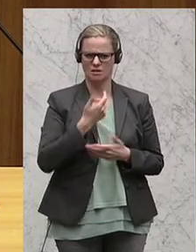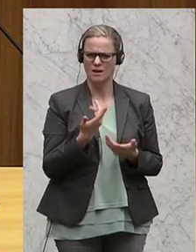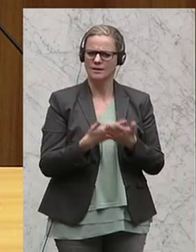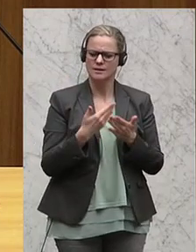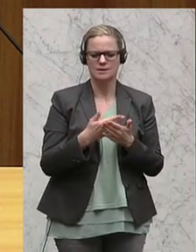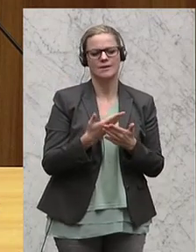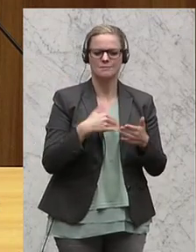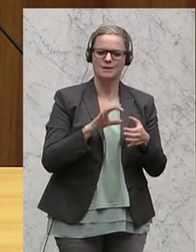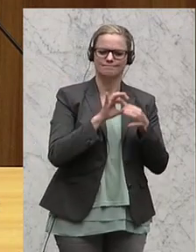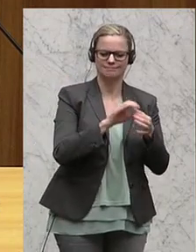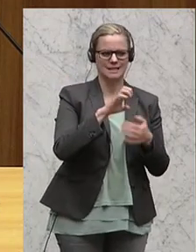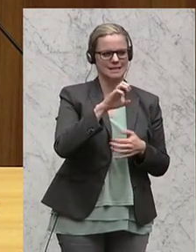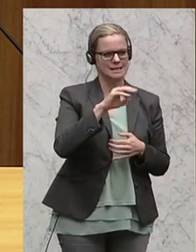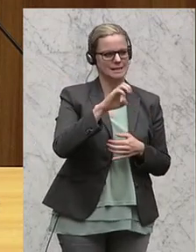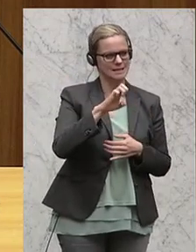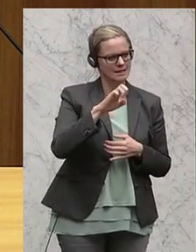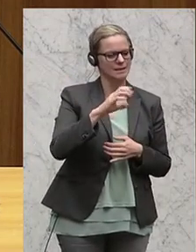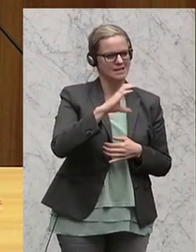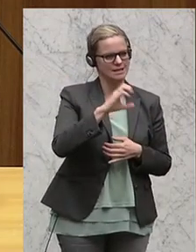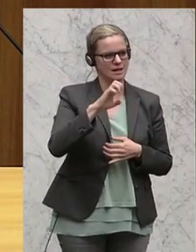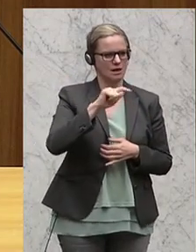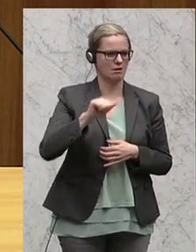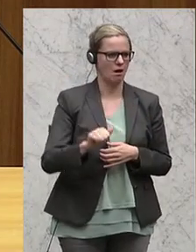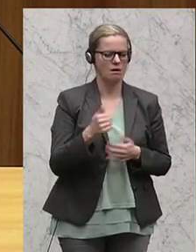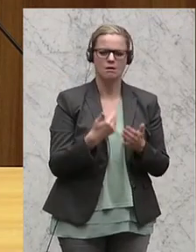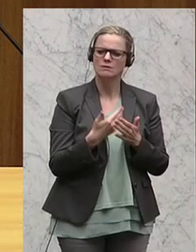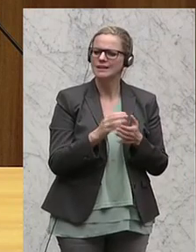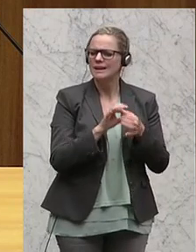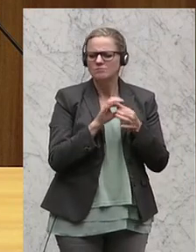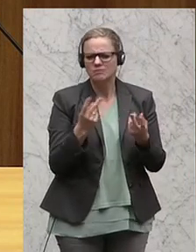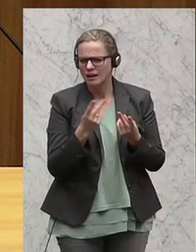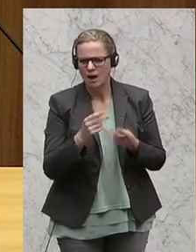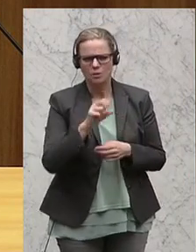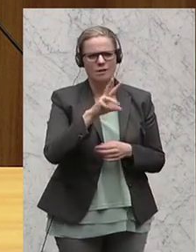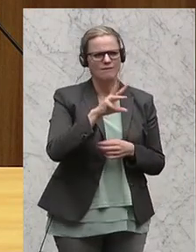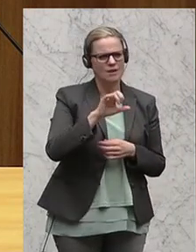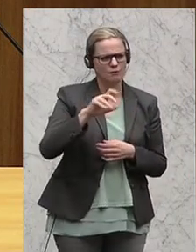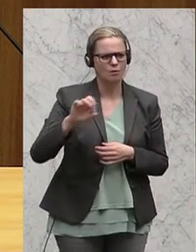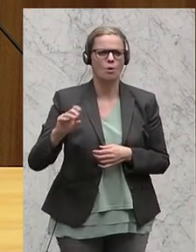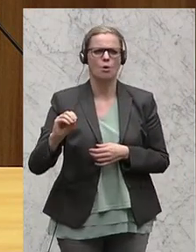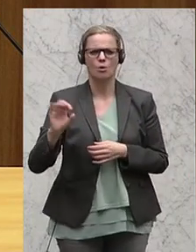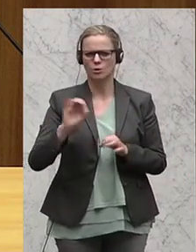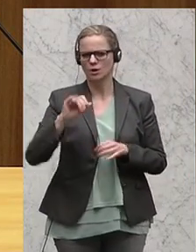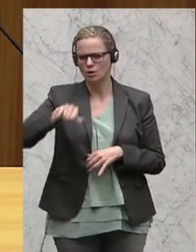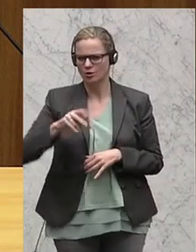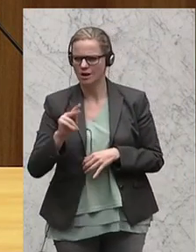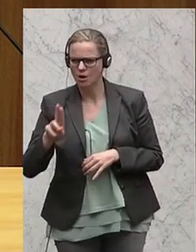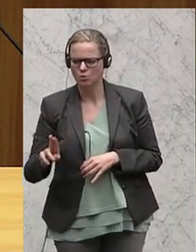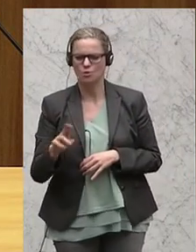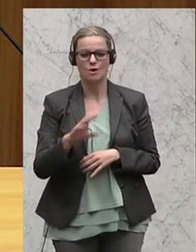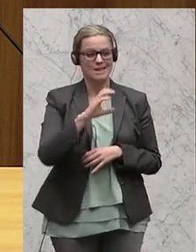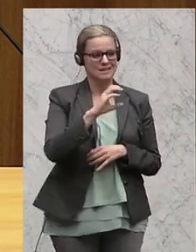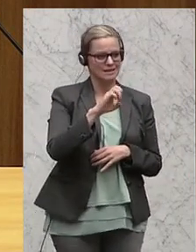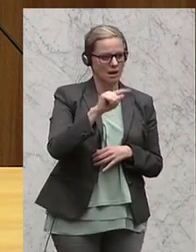beschränken. Die jüngsten Studien, egal ob vom WIFO oder der JKU, bestätigen, dass CETA für Österreich, aber auch